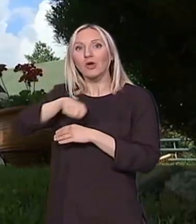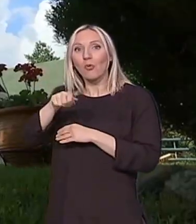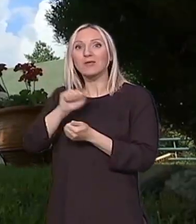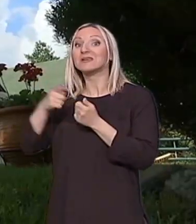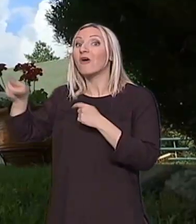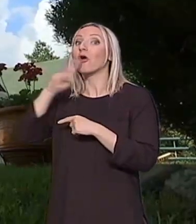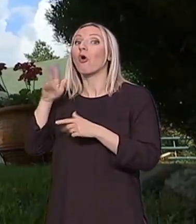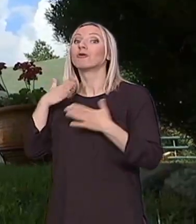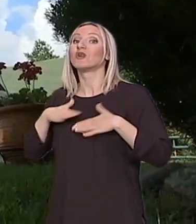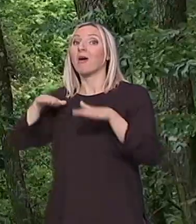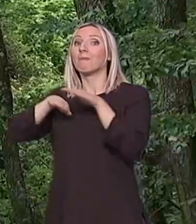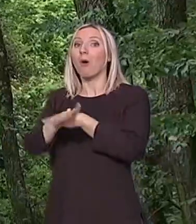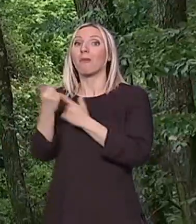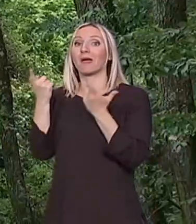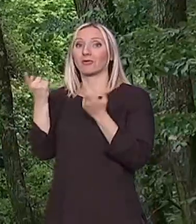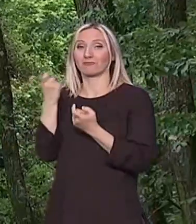vreve.